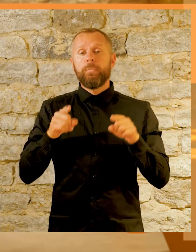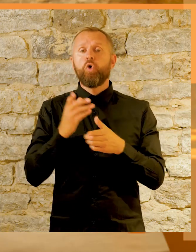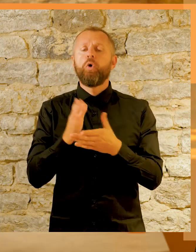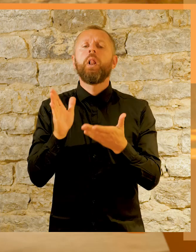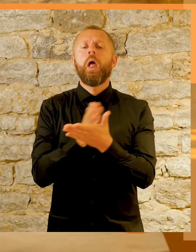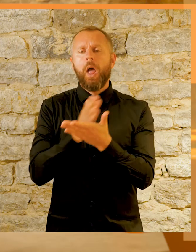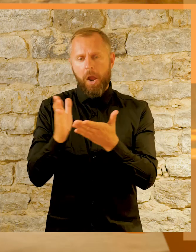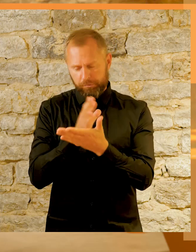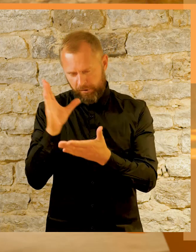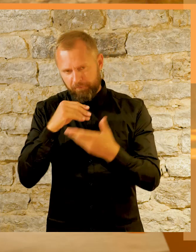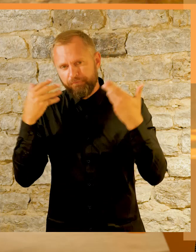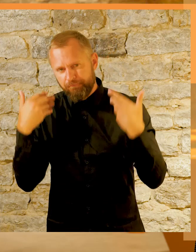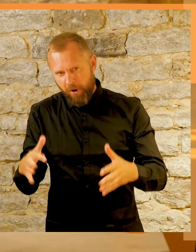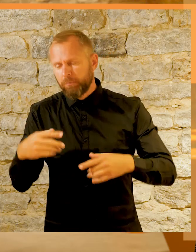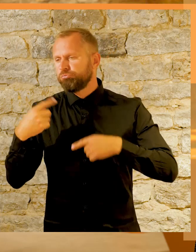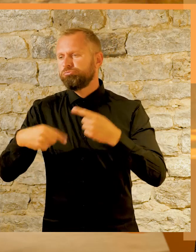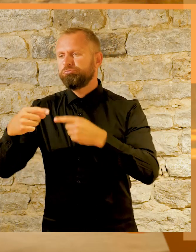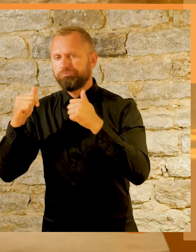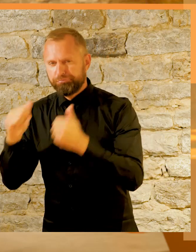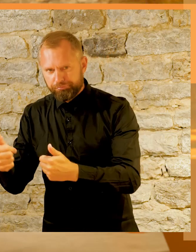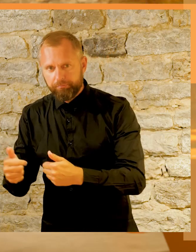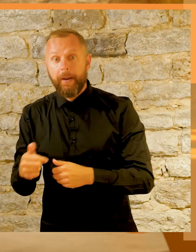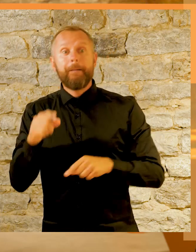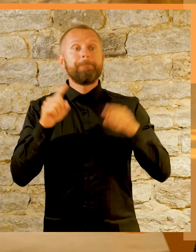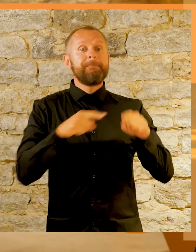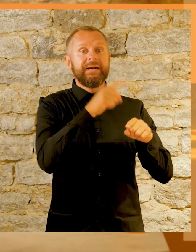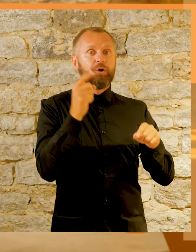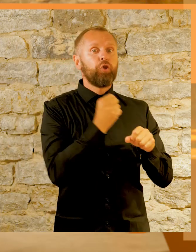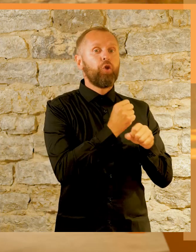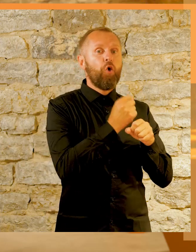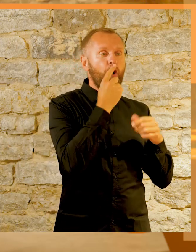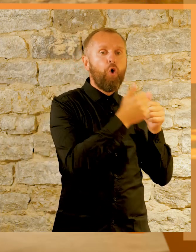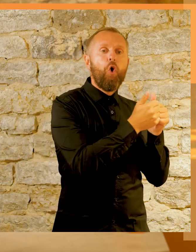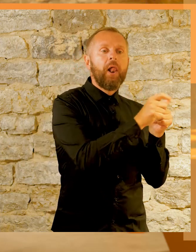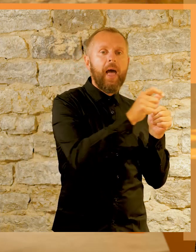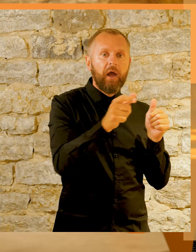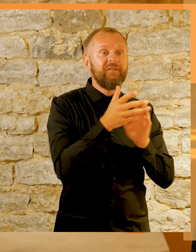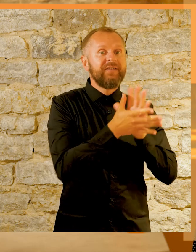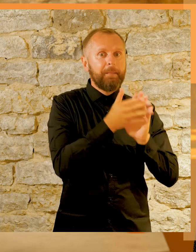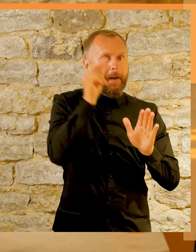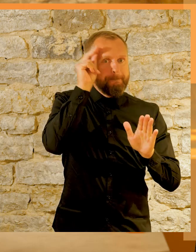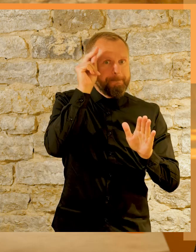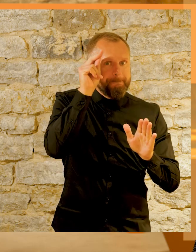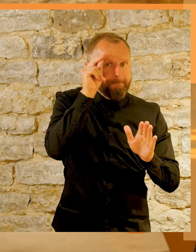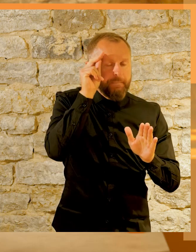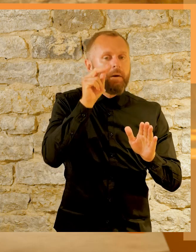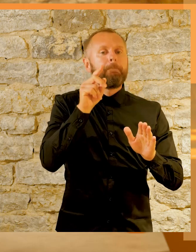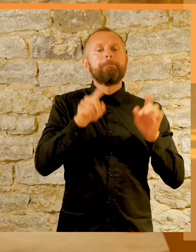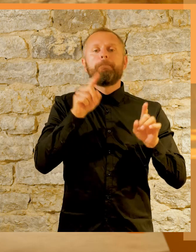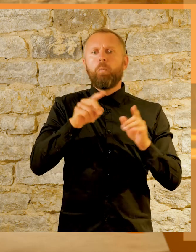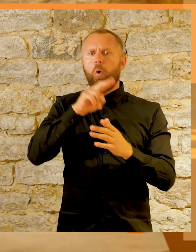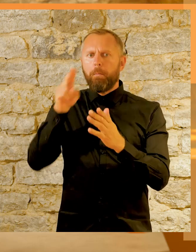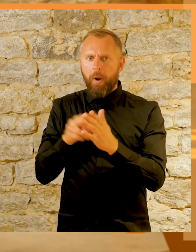jooksul, ise ning mõned kolleegid õpivad suisa viipekeele ära. Mõnikord aga ei